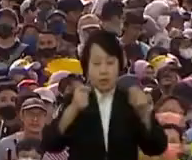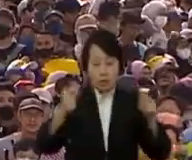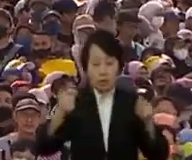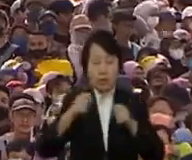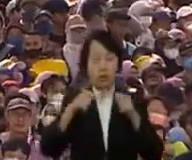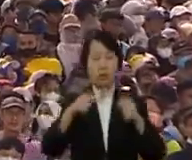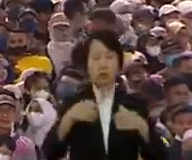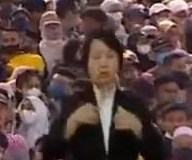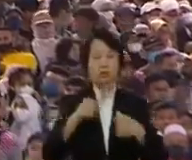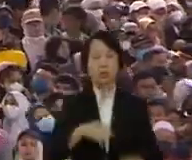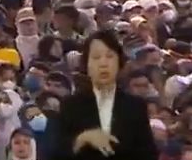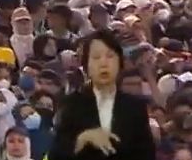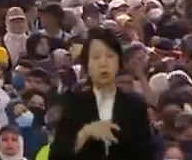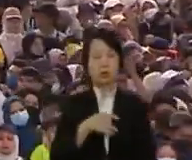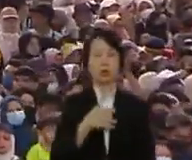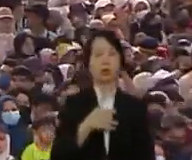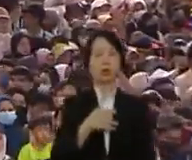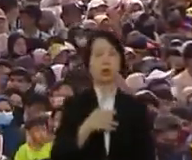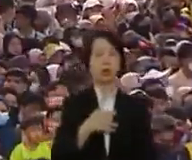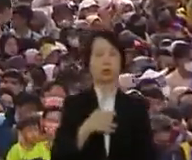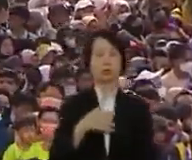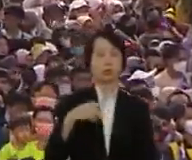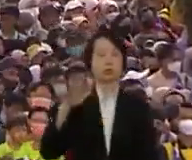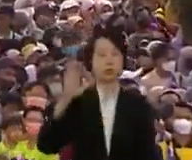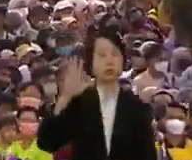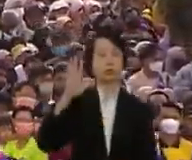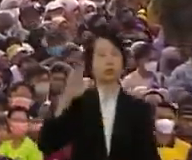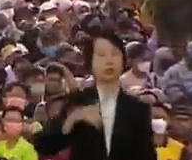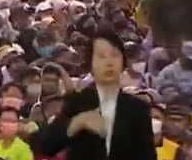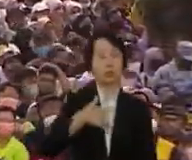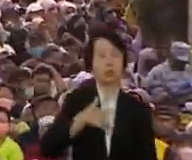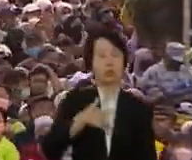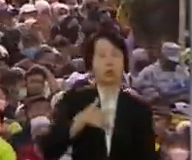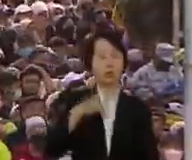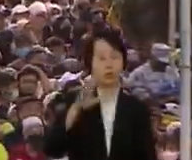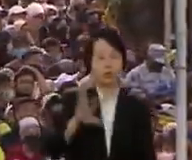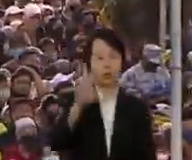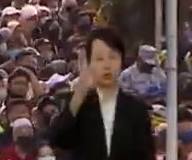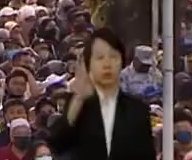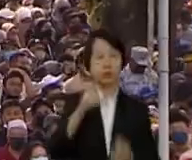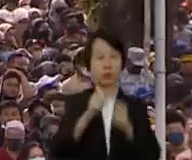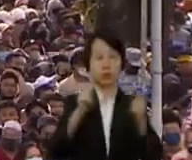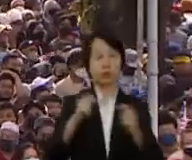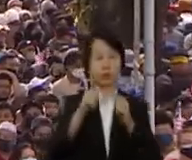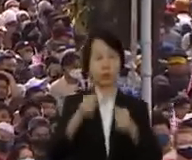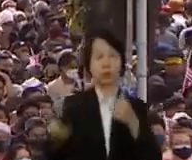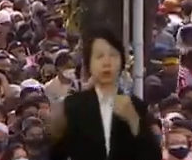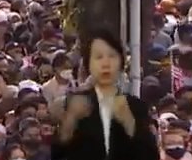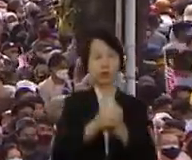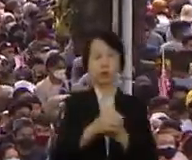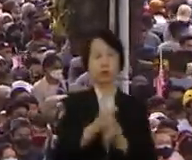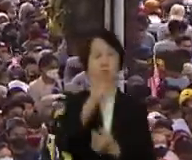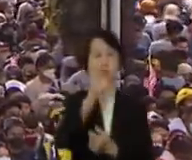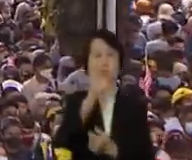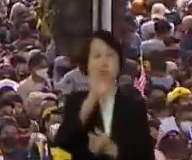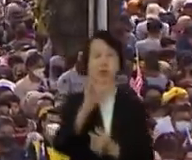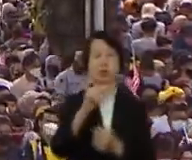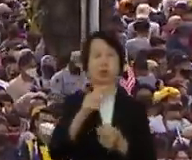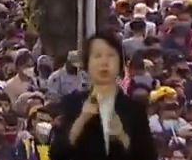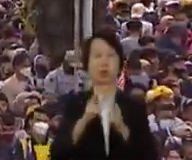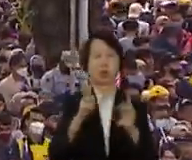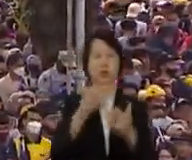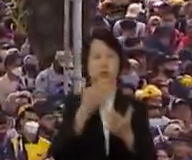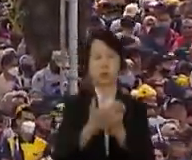ini, anda dapat rasakan bahawa penurunan ataupun pemilihan lokasi ini kembali adalah satu momen yang begitu